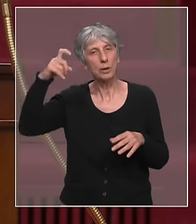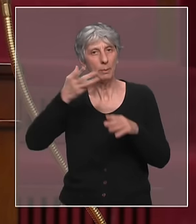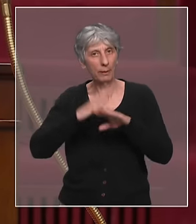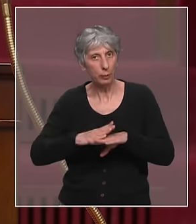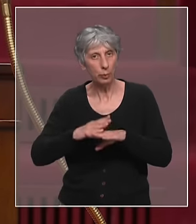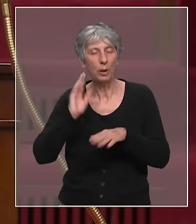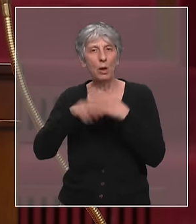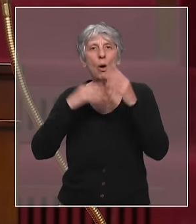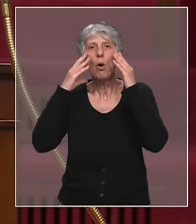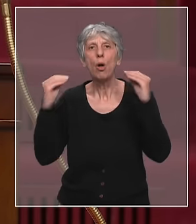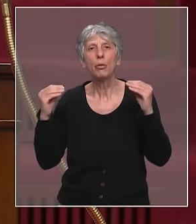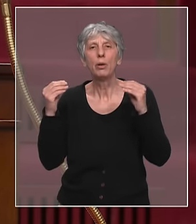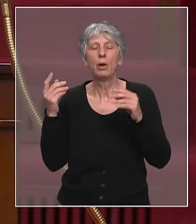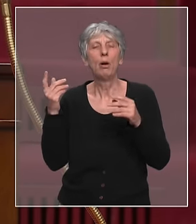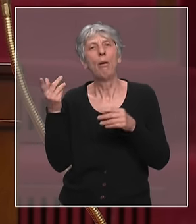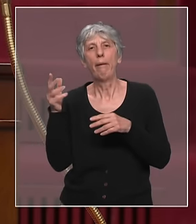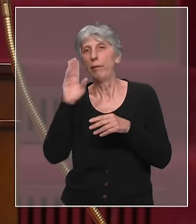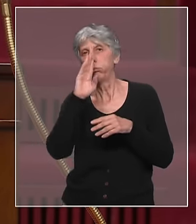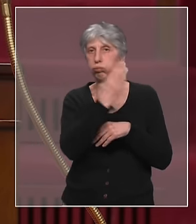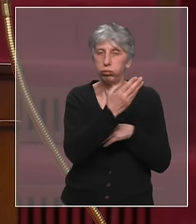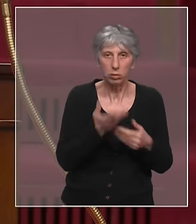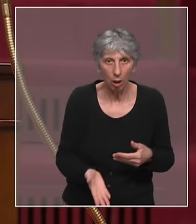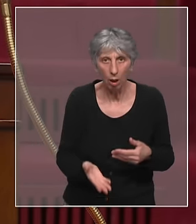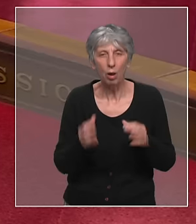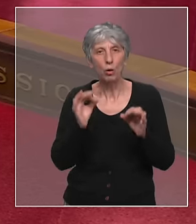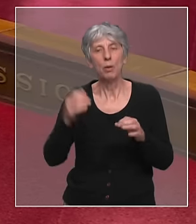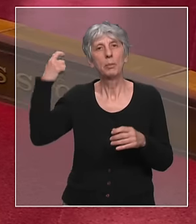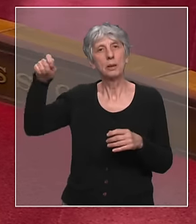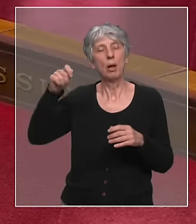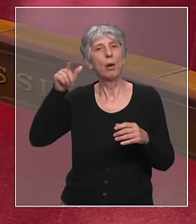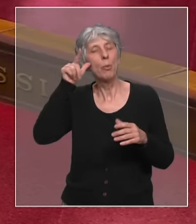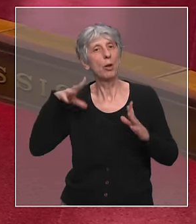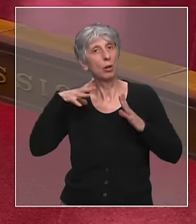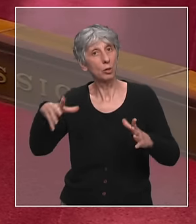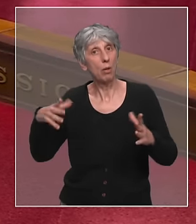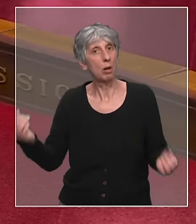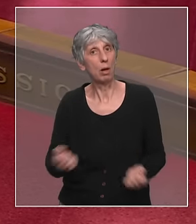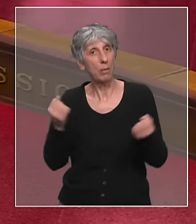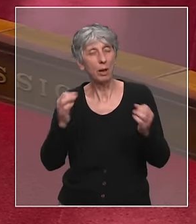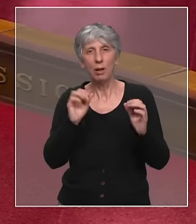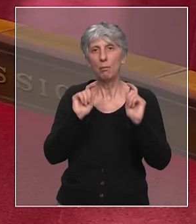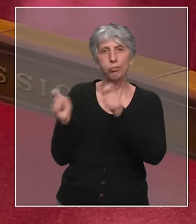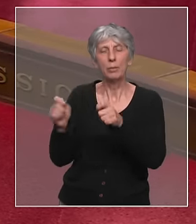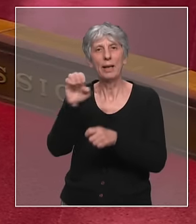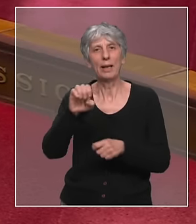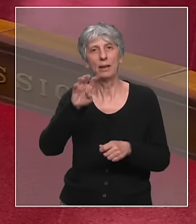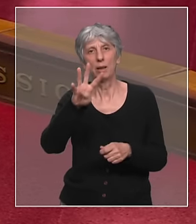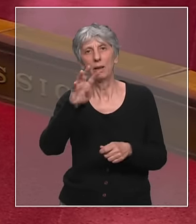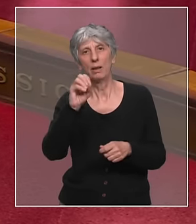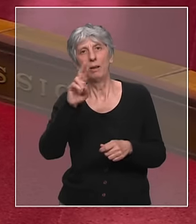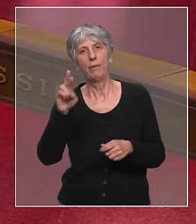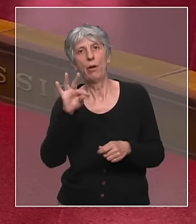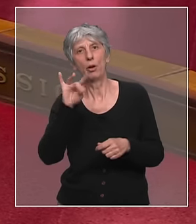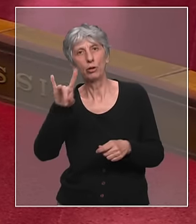était revenu dessus. C'est par ailleurs un engagement de campagne du président de la République. Nous avons confié une mission à Éric Woerth qui doit nous remettre, je crois, des premières